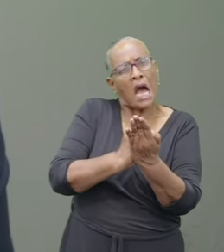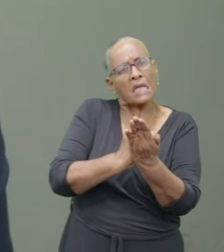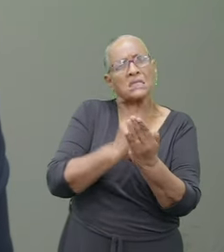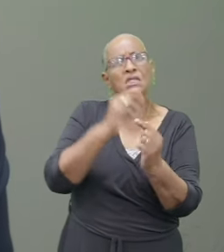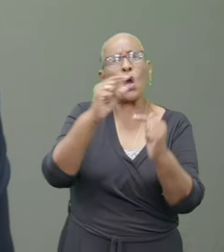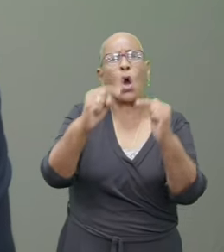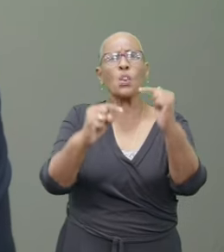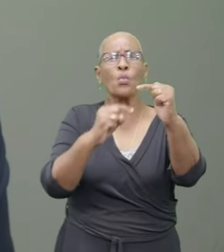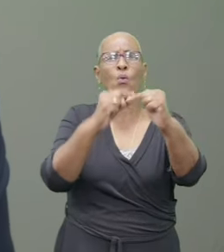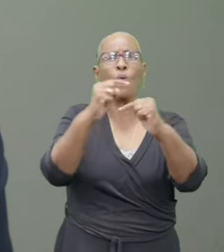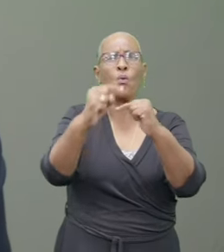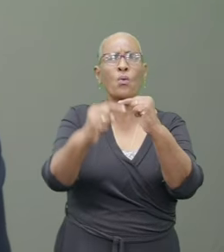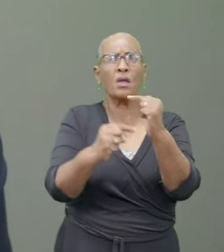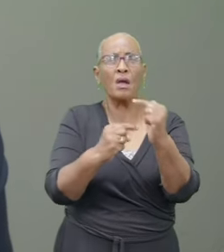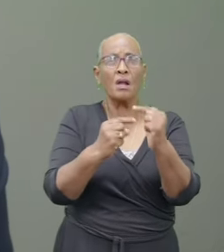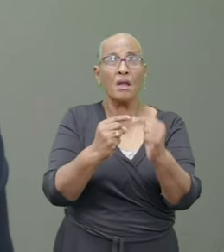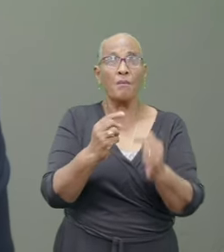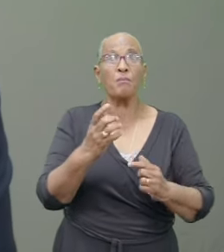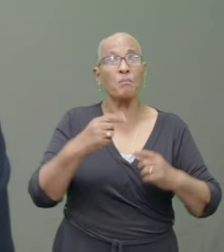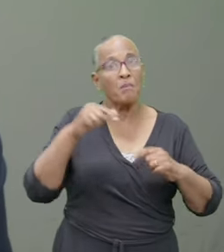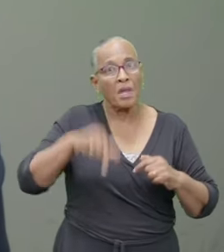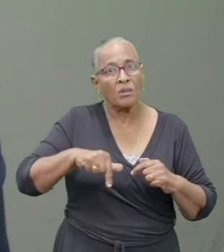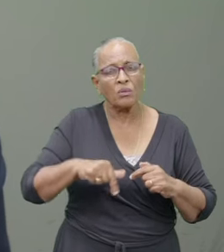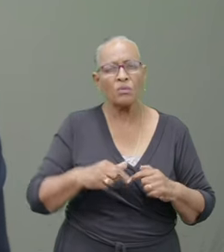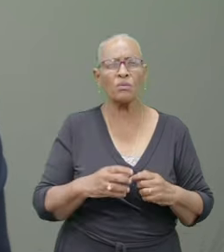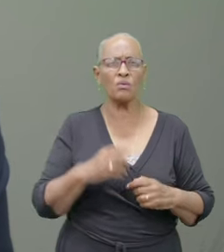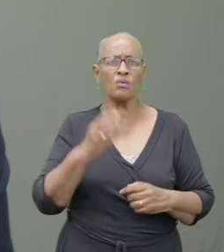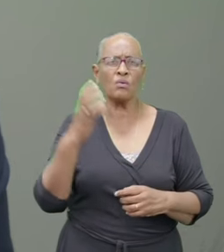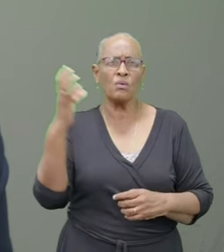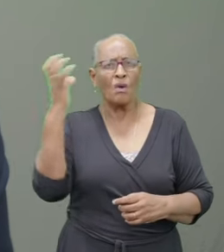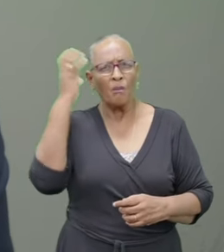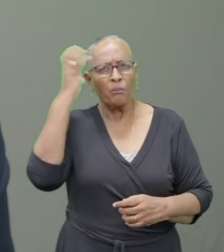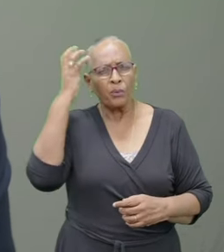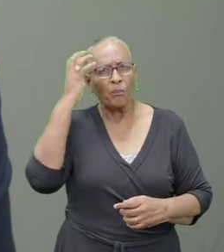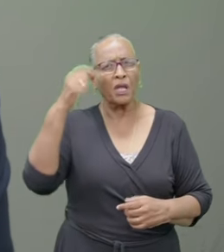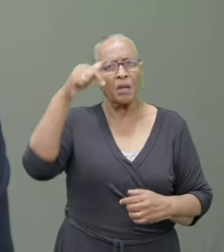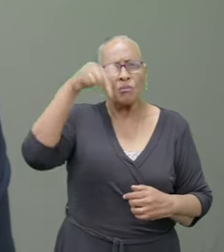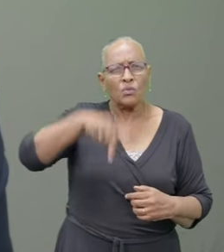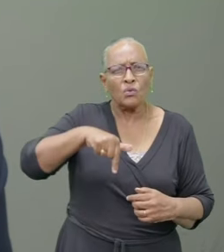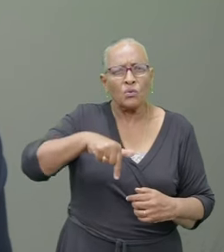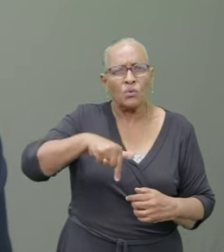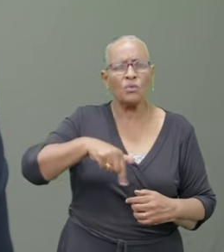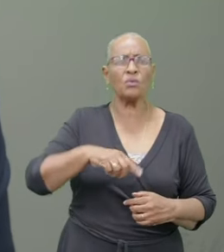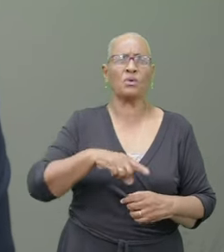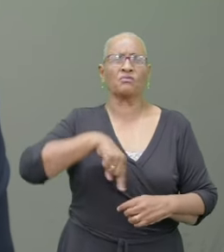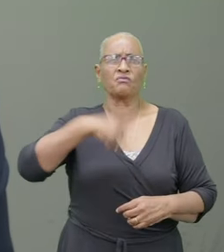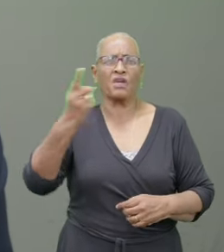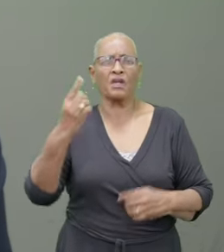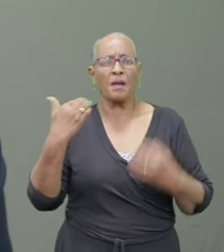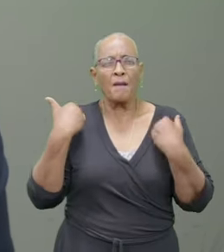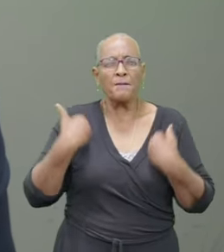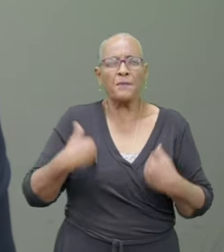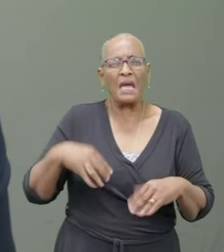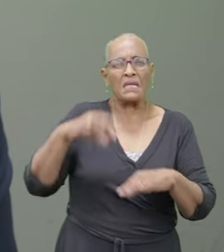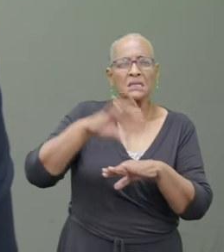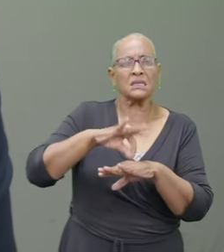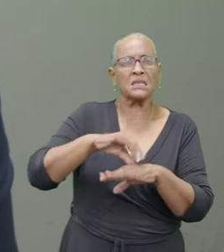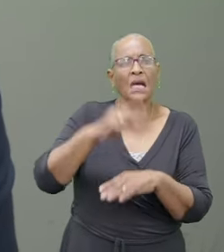een zeer actueel onderwerp in de afgelopen dagen. Dat is namelijk het wegtrekken van gespecialiseerd